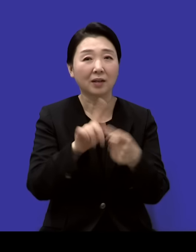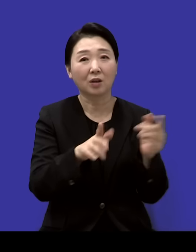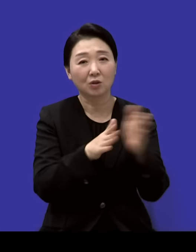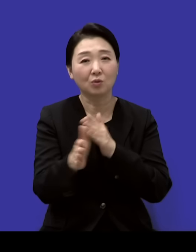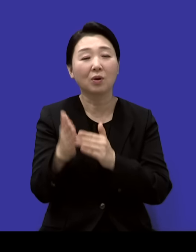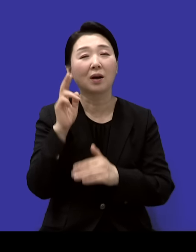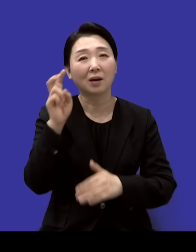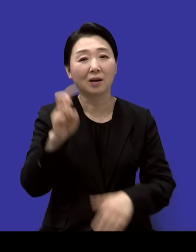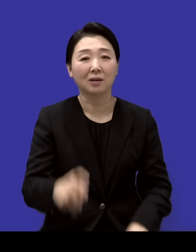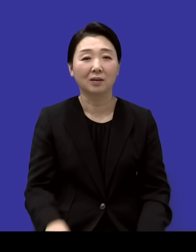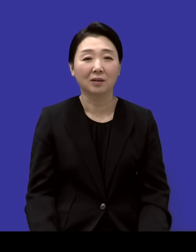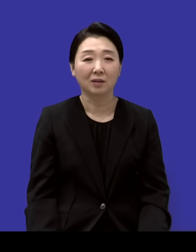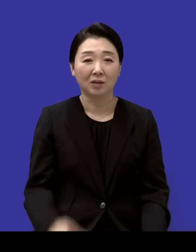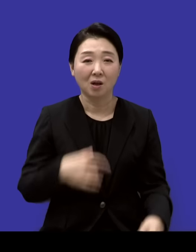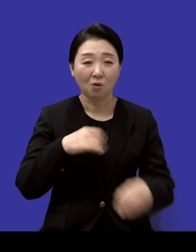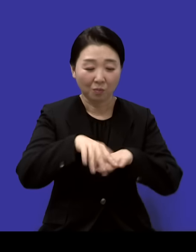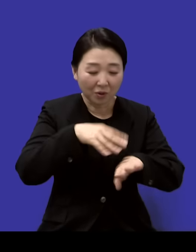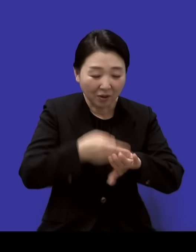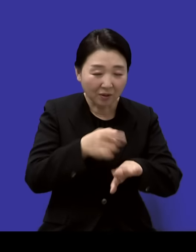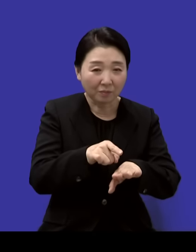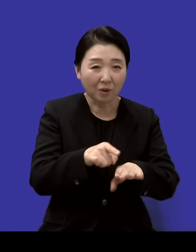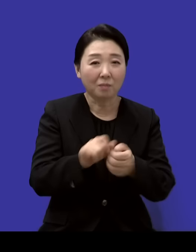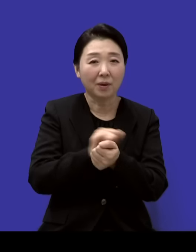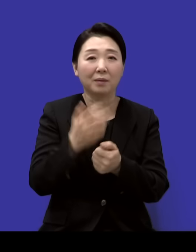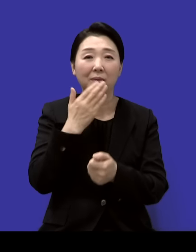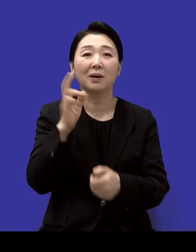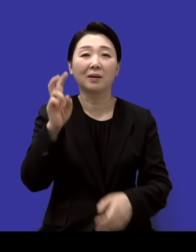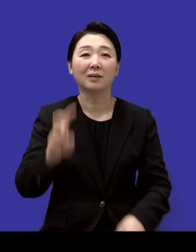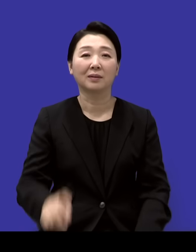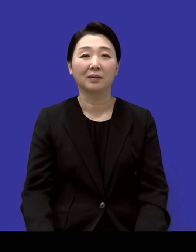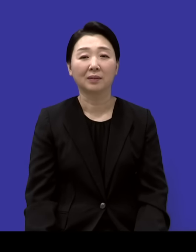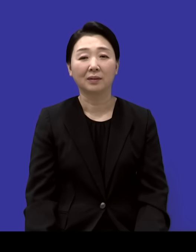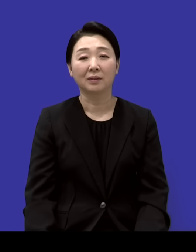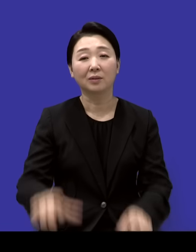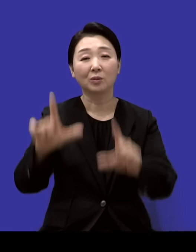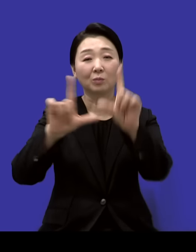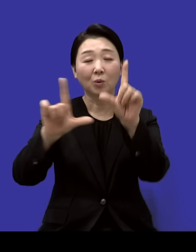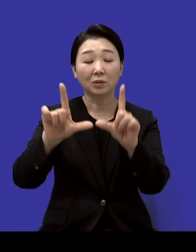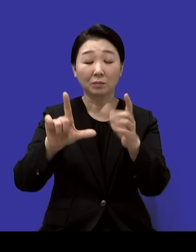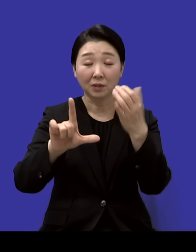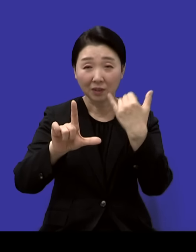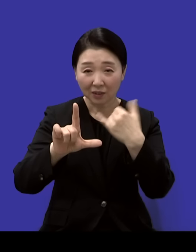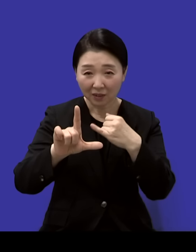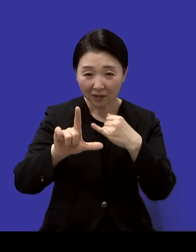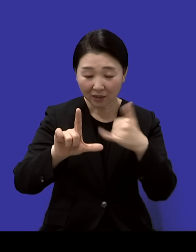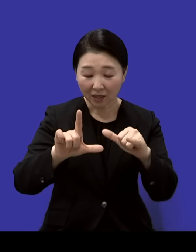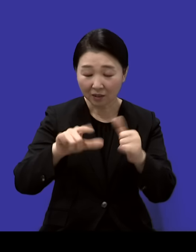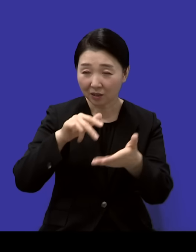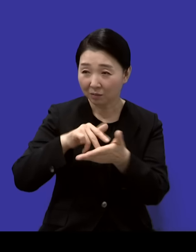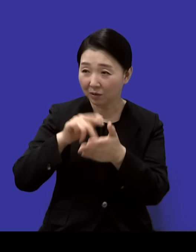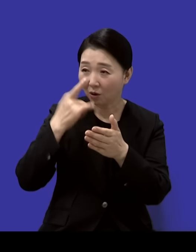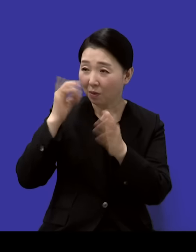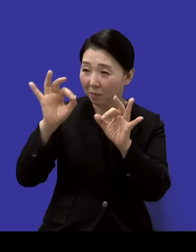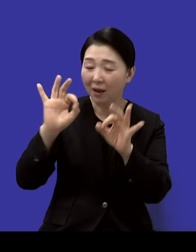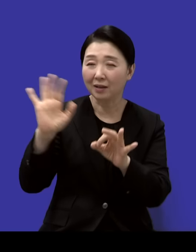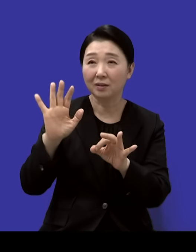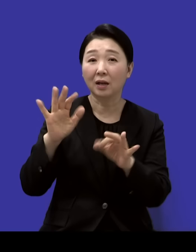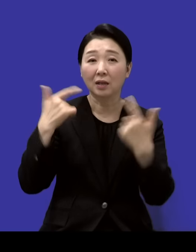치우셨을 것이고 맞아. 벗어놓은 양말 뒤집어서 빠르셨을 거예요. 맞아. 근데 그 모습은 자식들 눈에는 안 보이거든요. 그렇죠. 그냥 늘